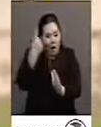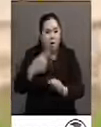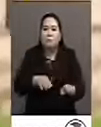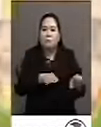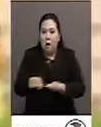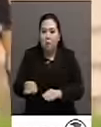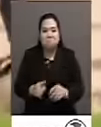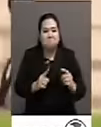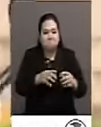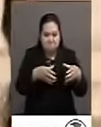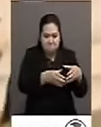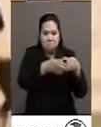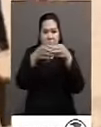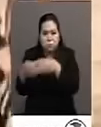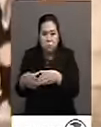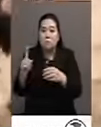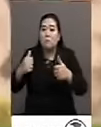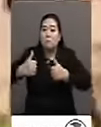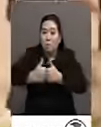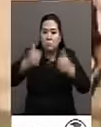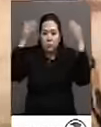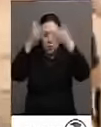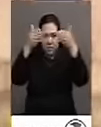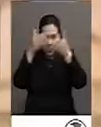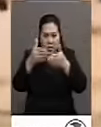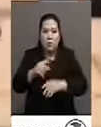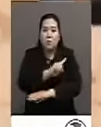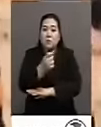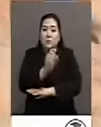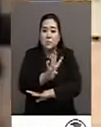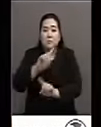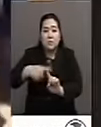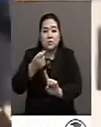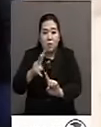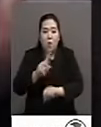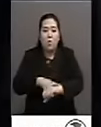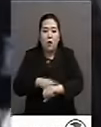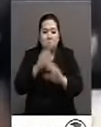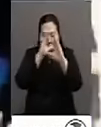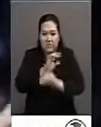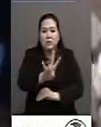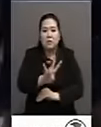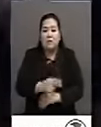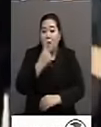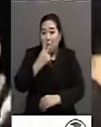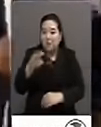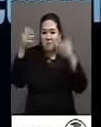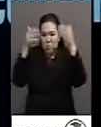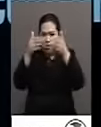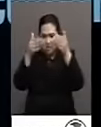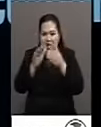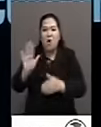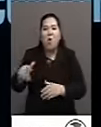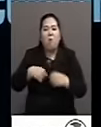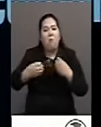จะไปเจออินโดนีเซียก่อน14ธันวาคม19นาฬิกานะครับซิโก้กล่าวว่าจุดอ่อนของอินโดนีเซียน่าจะเป็นความอ่อนล้